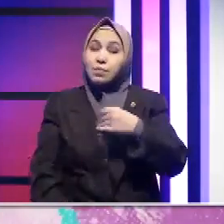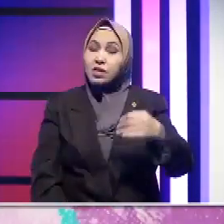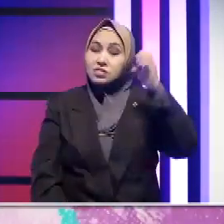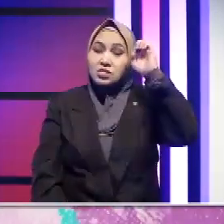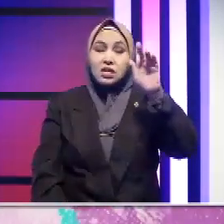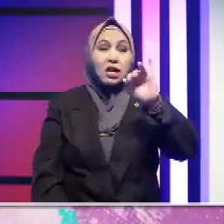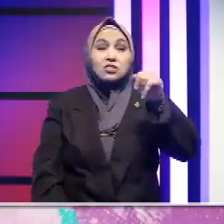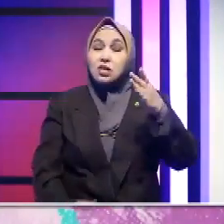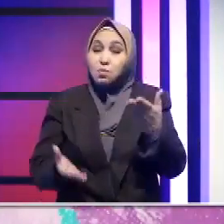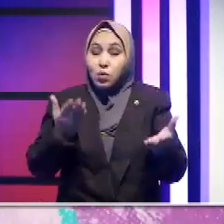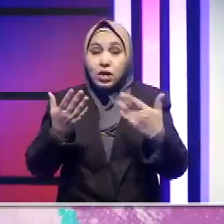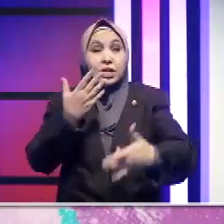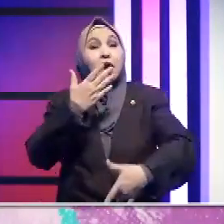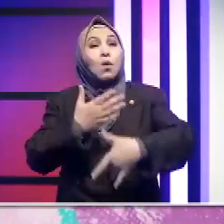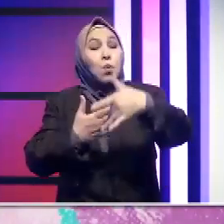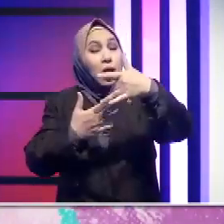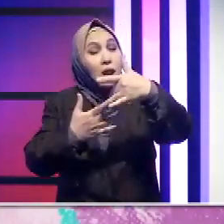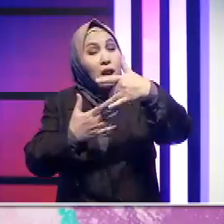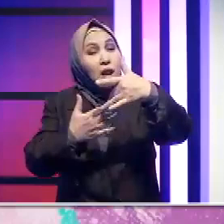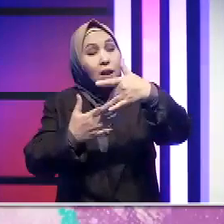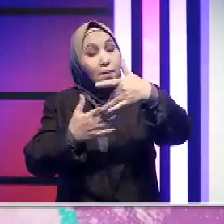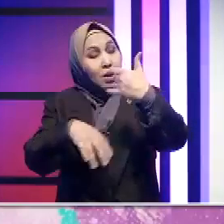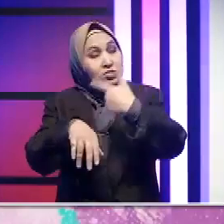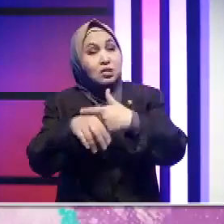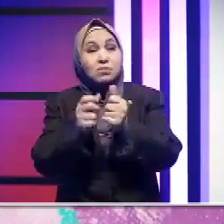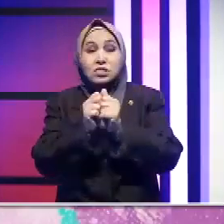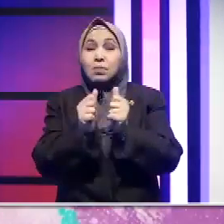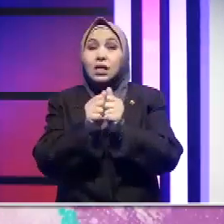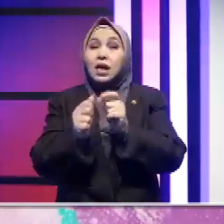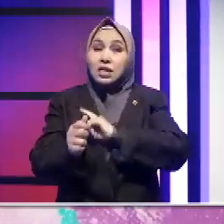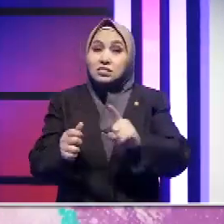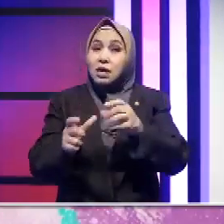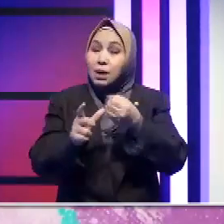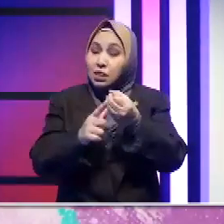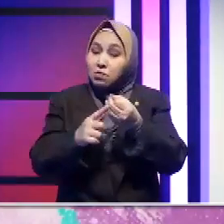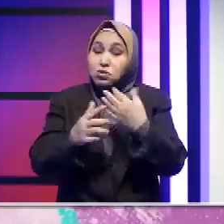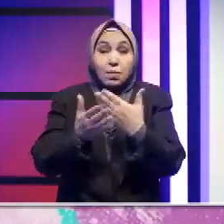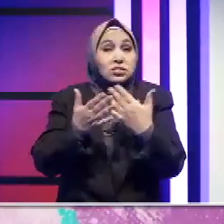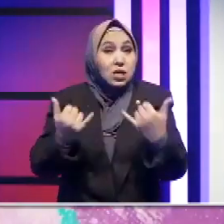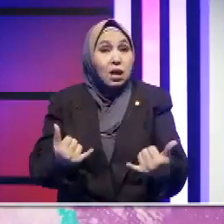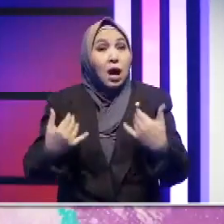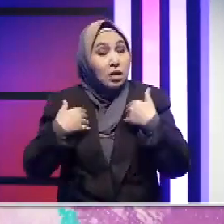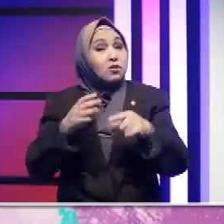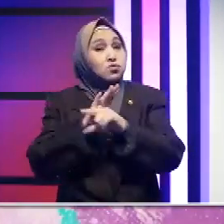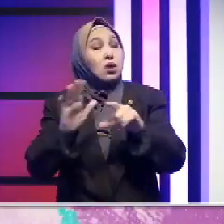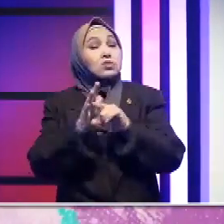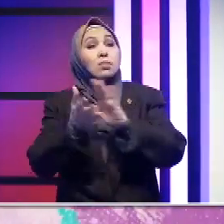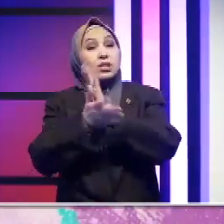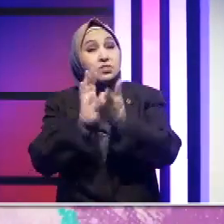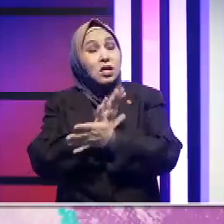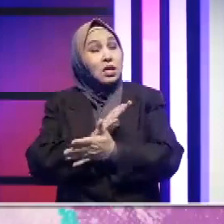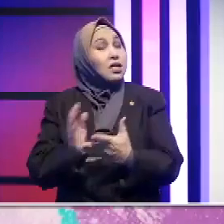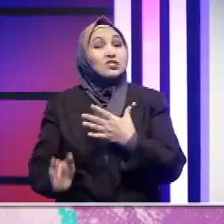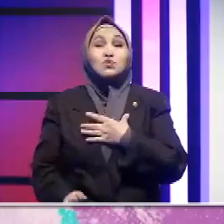barangkali di di awal ketika bersama dengan Islam Attaubah sehinggalah ke saat ini Aduh surah-surah yang menjadi